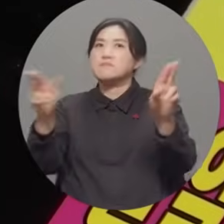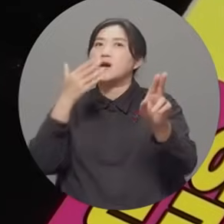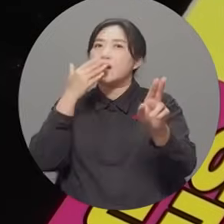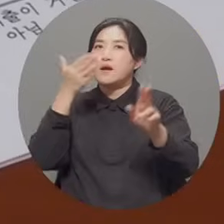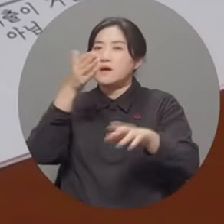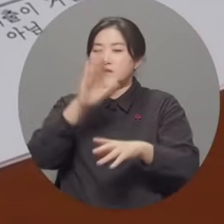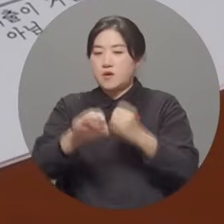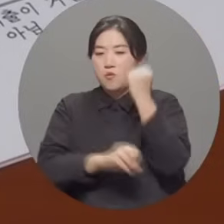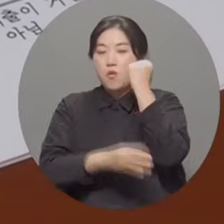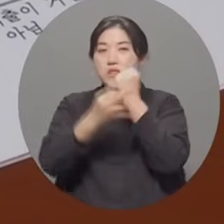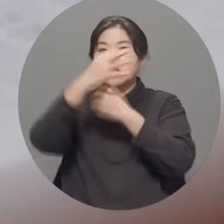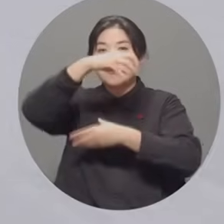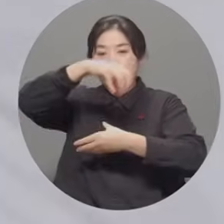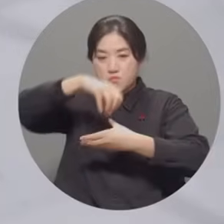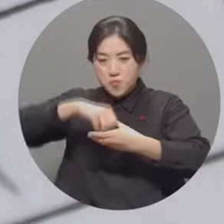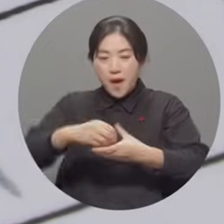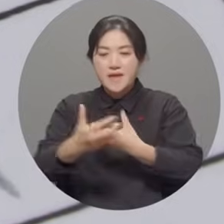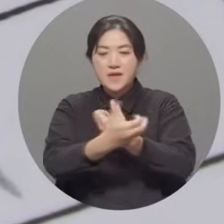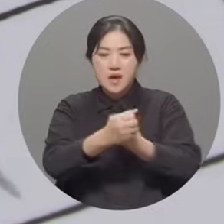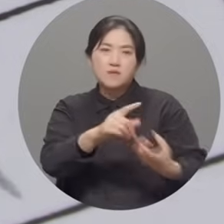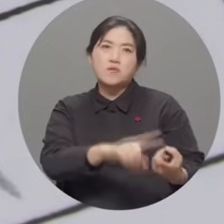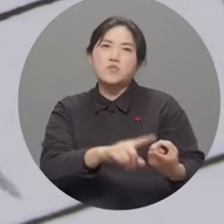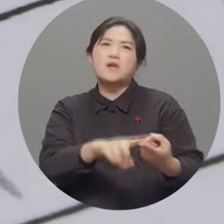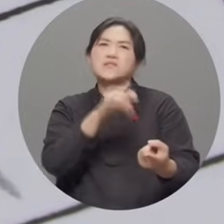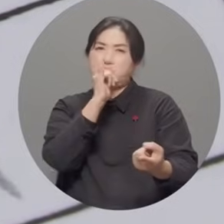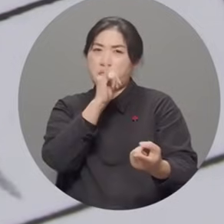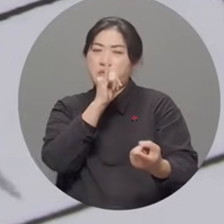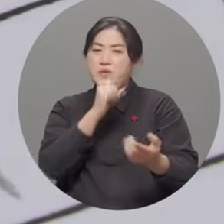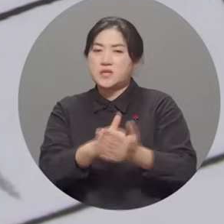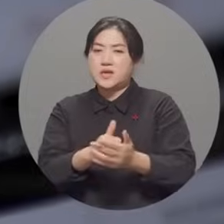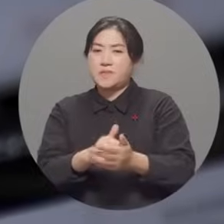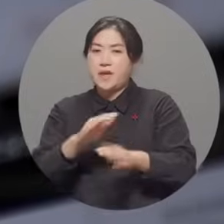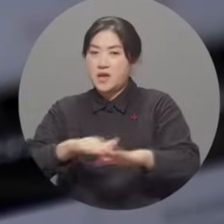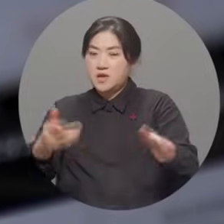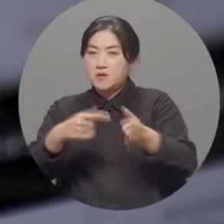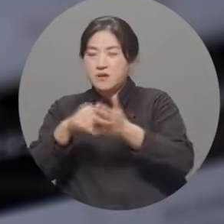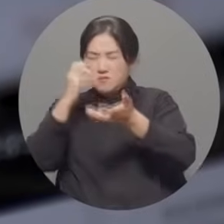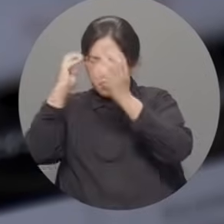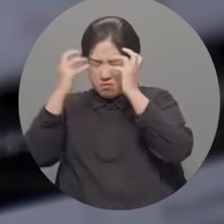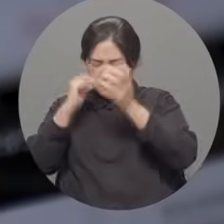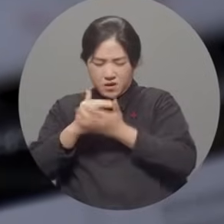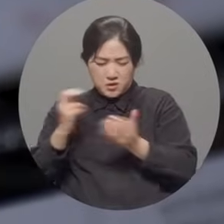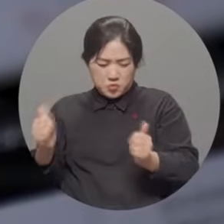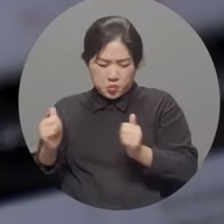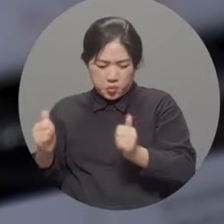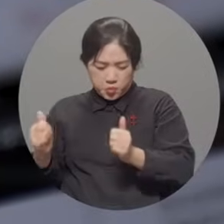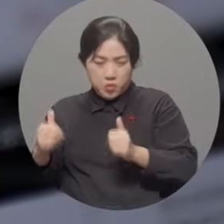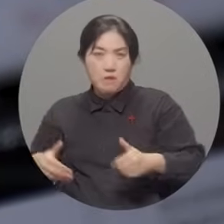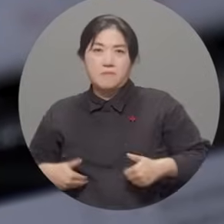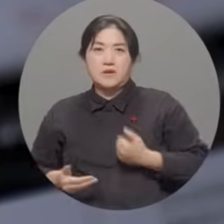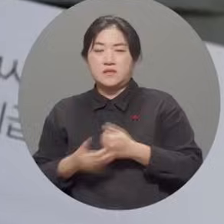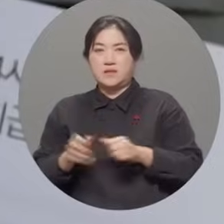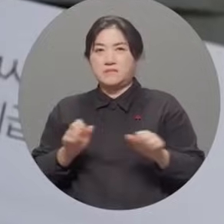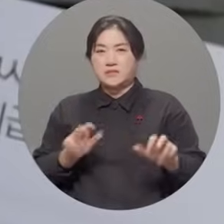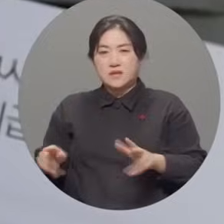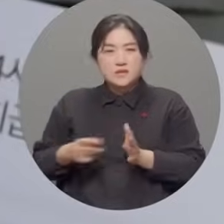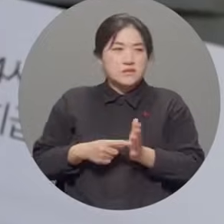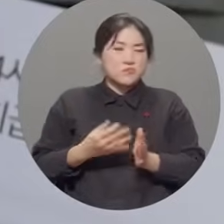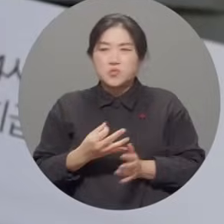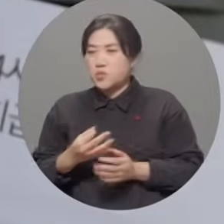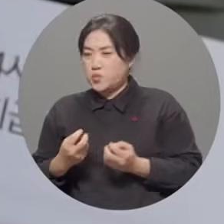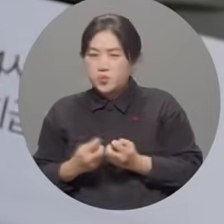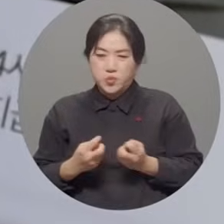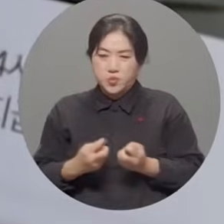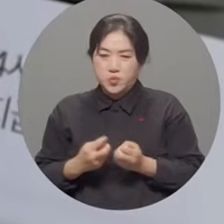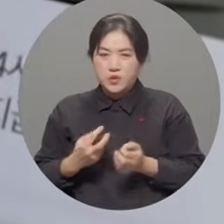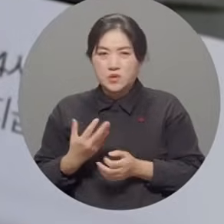하지만 원금을 포함한 계약 자체는 살아있고 구제를 받으려면 복잡한 소송을 거쳐야 하다 보니 당장 급전이 아쉬운